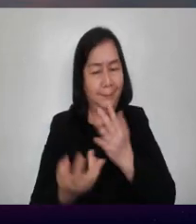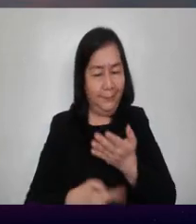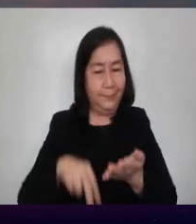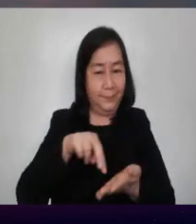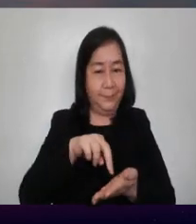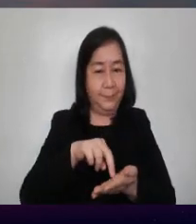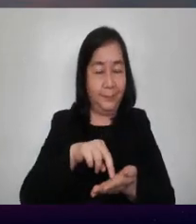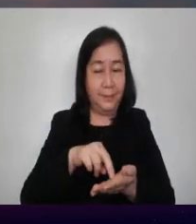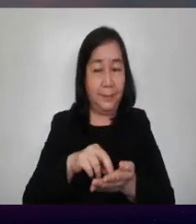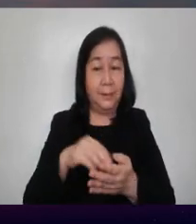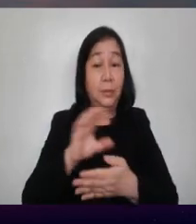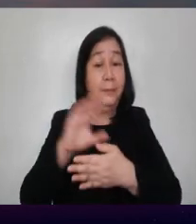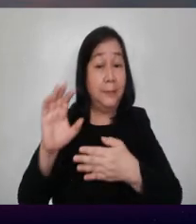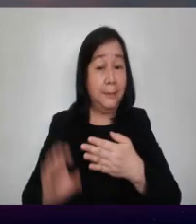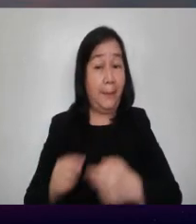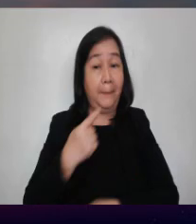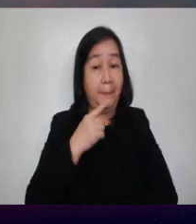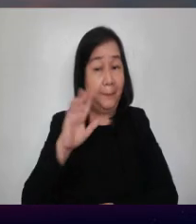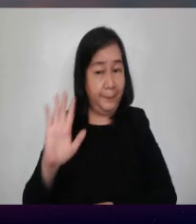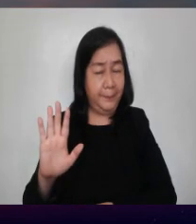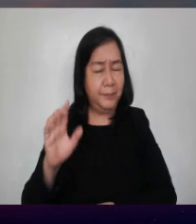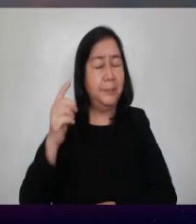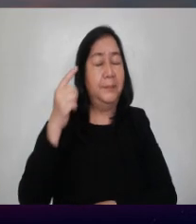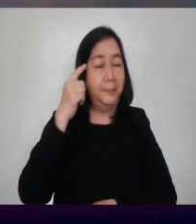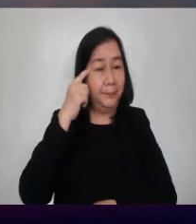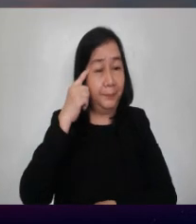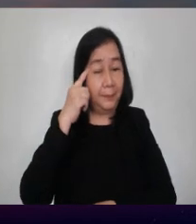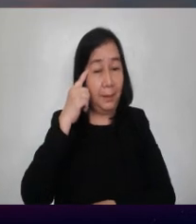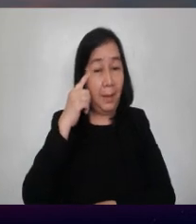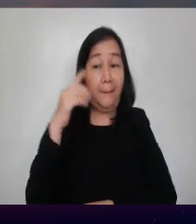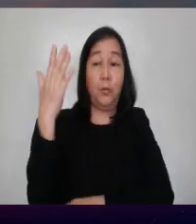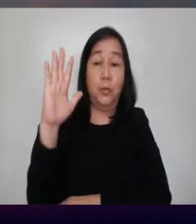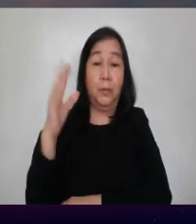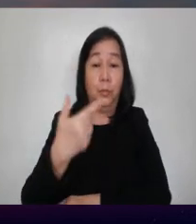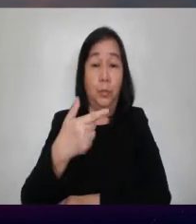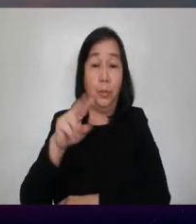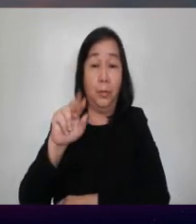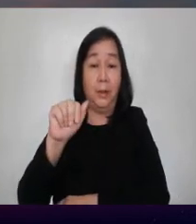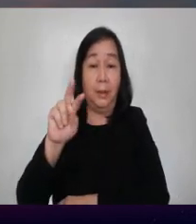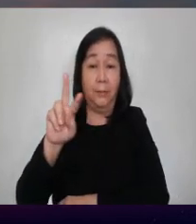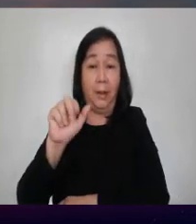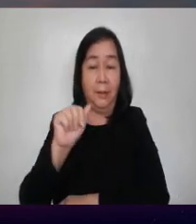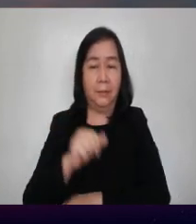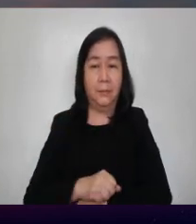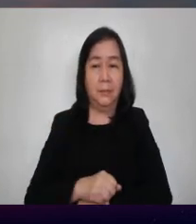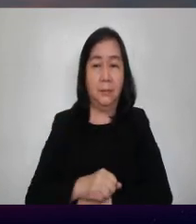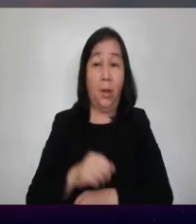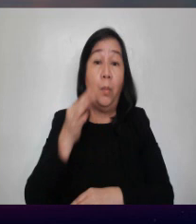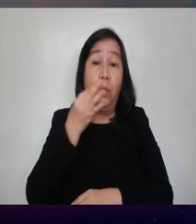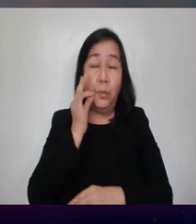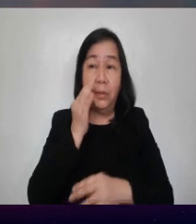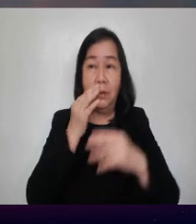nabuhay si Jesus. Tinupad ang kanyang pangako. Isipin po natin ang puno ng bayabas. Ang mga bunga nito